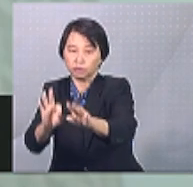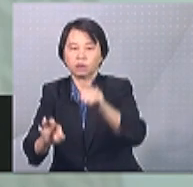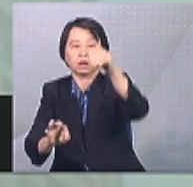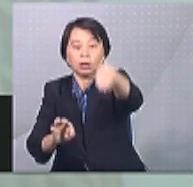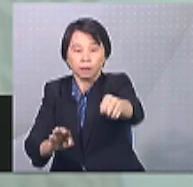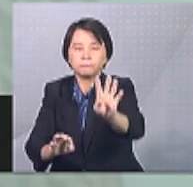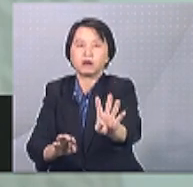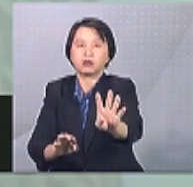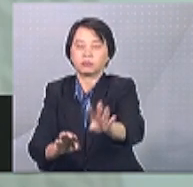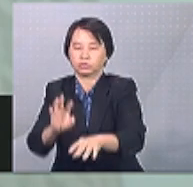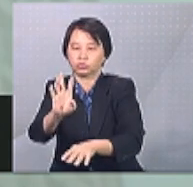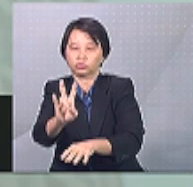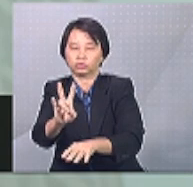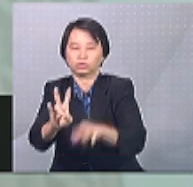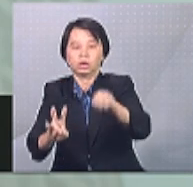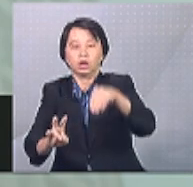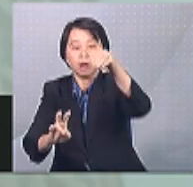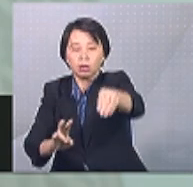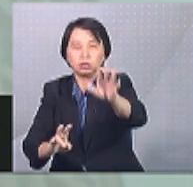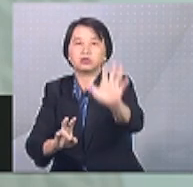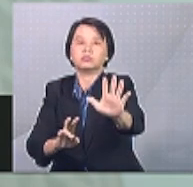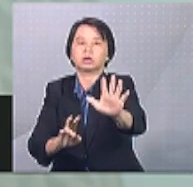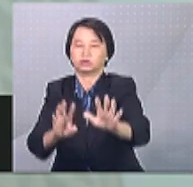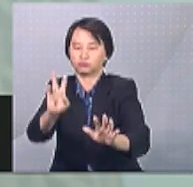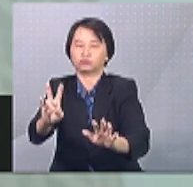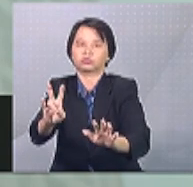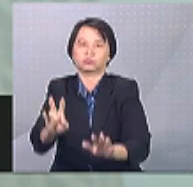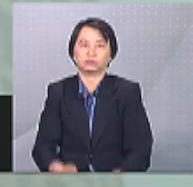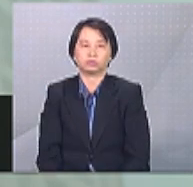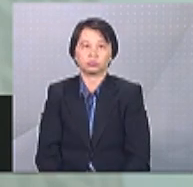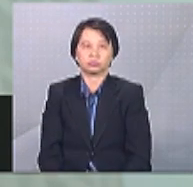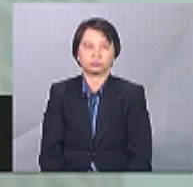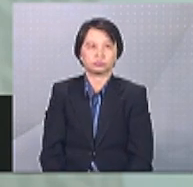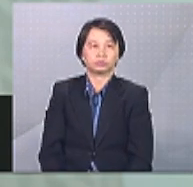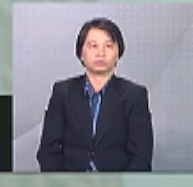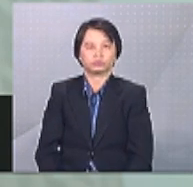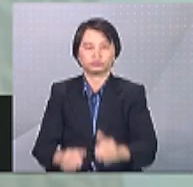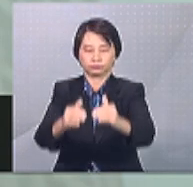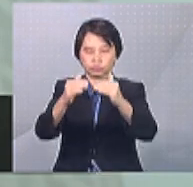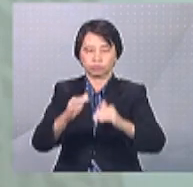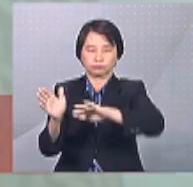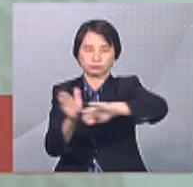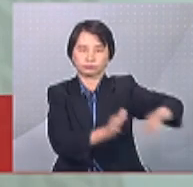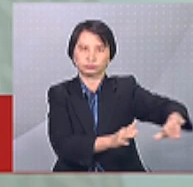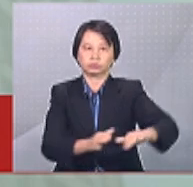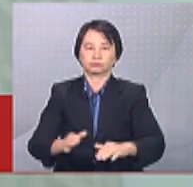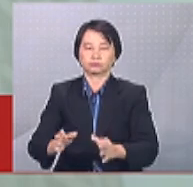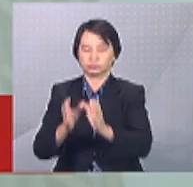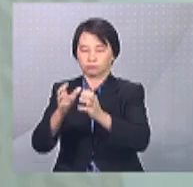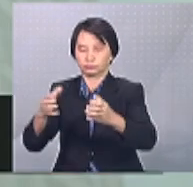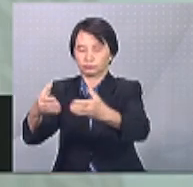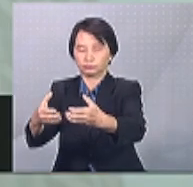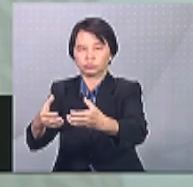generasi keempat 7, dan generasi kelima 7. Seterusnya, laporan kluster COVID-19